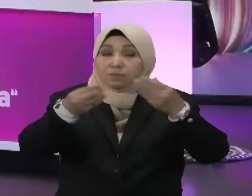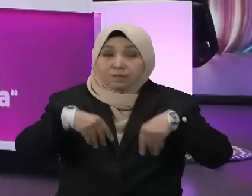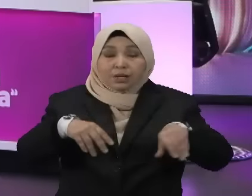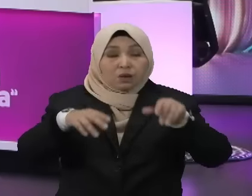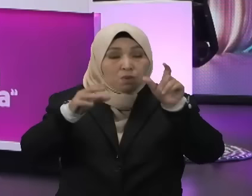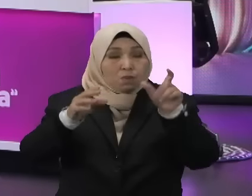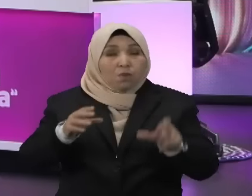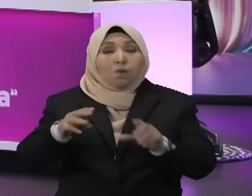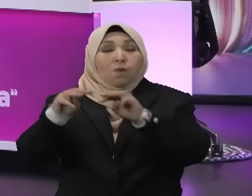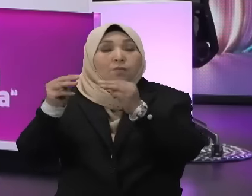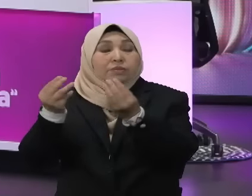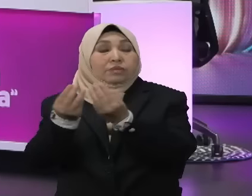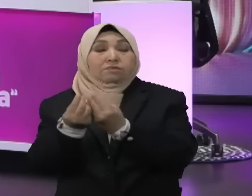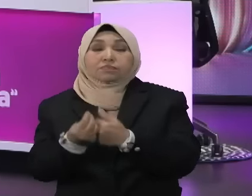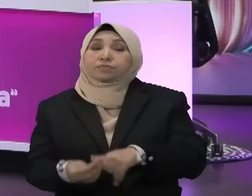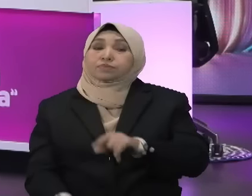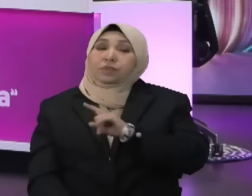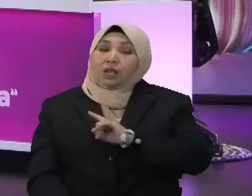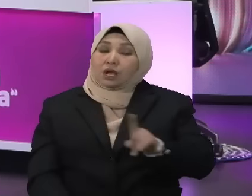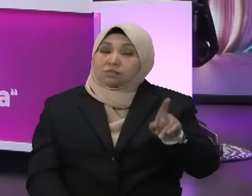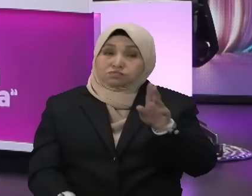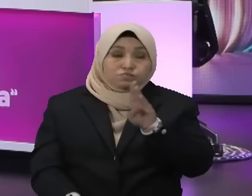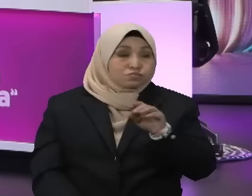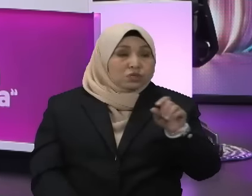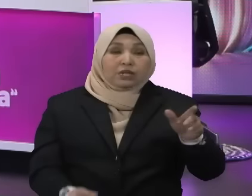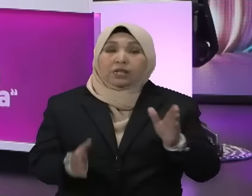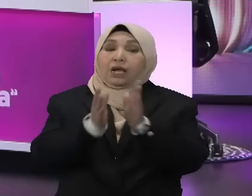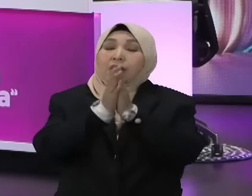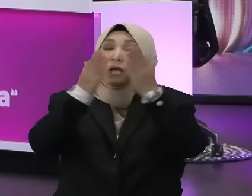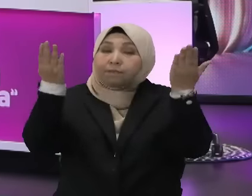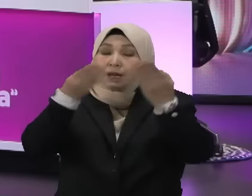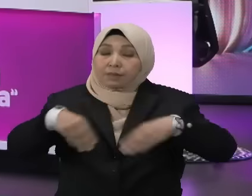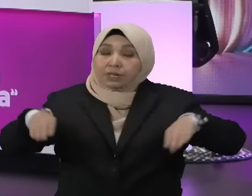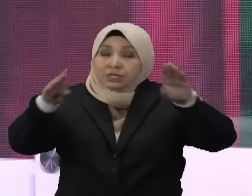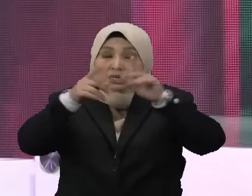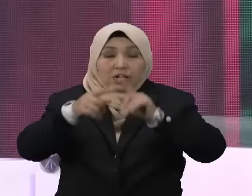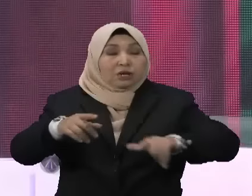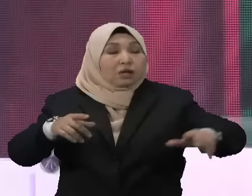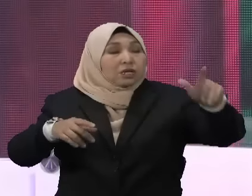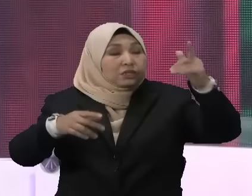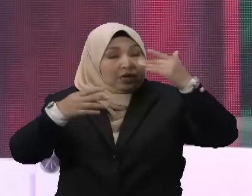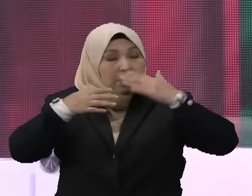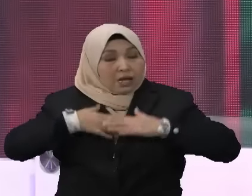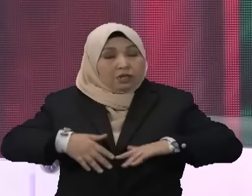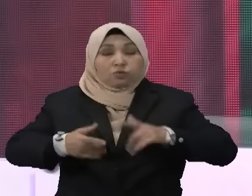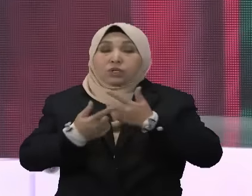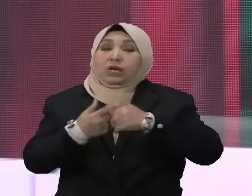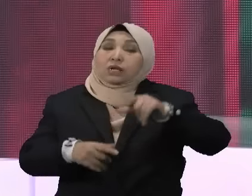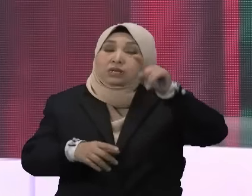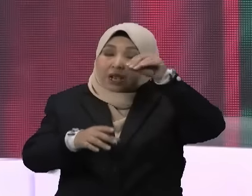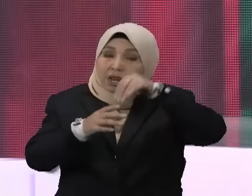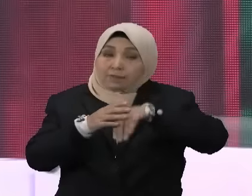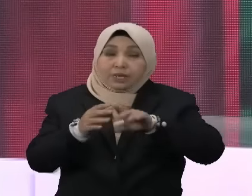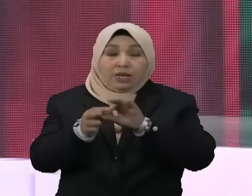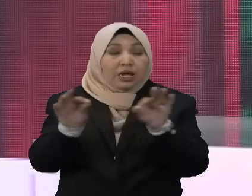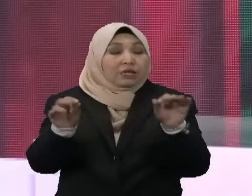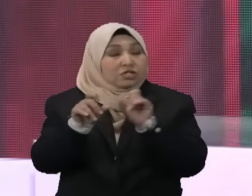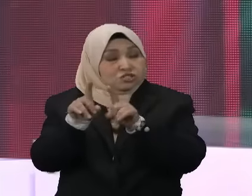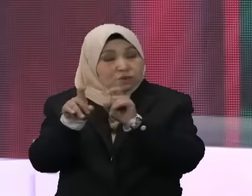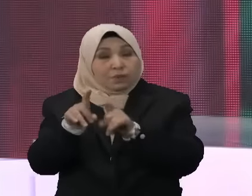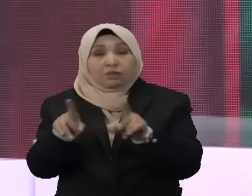InsyaAllah ya. Jadi kalau di dalam ayat yang ke-10 tu, bushra, kabar gembira daripada dua, ketenangan tu daripada dalam. Maka pada ayat yang ke-11 ini juga